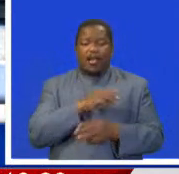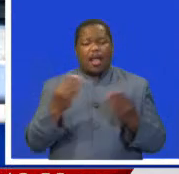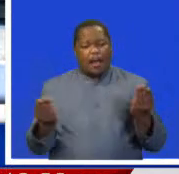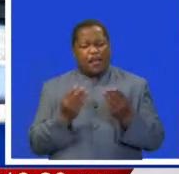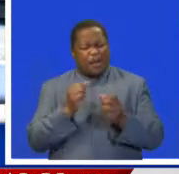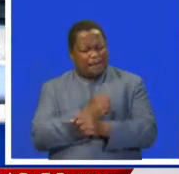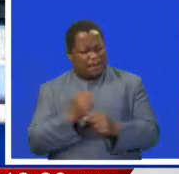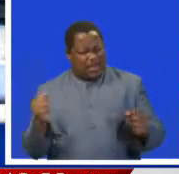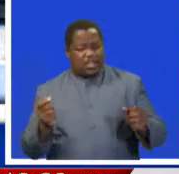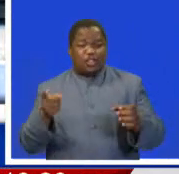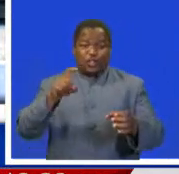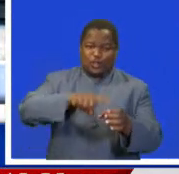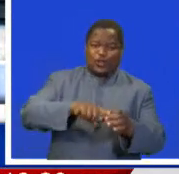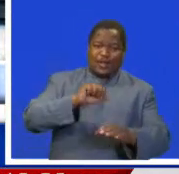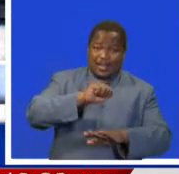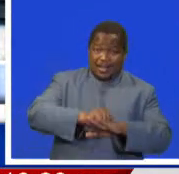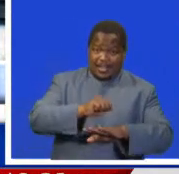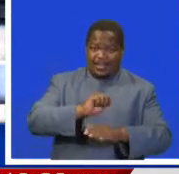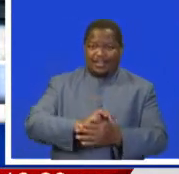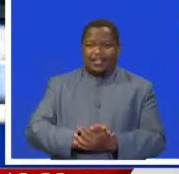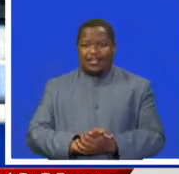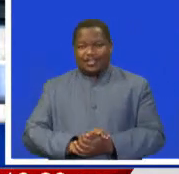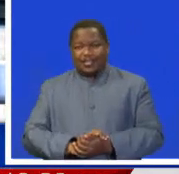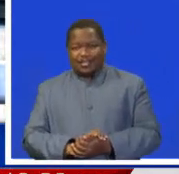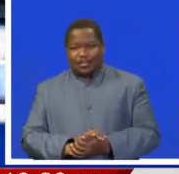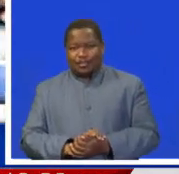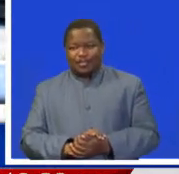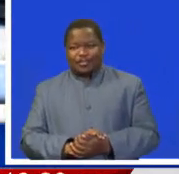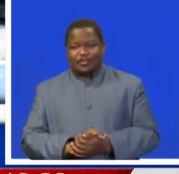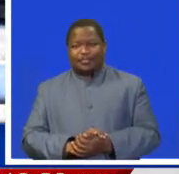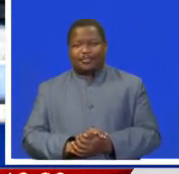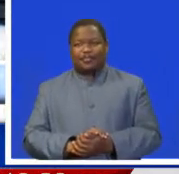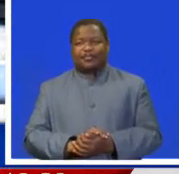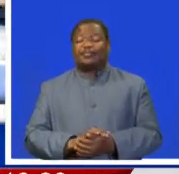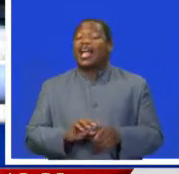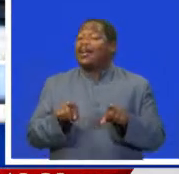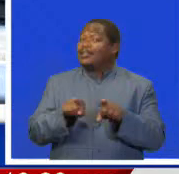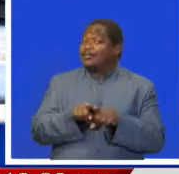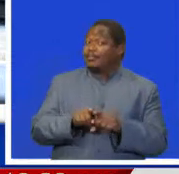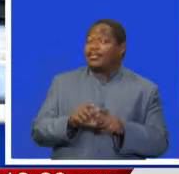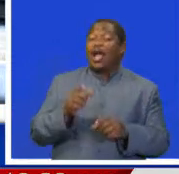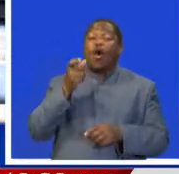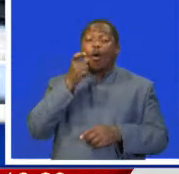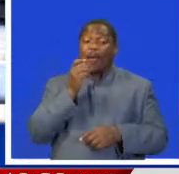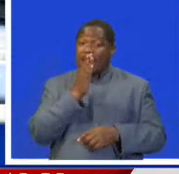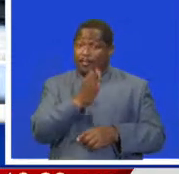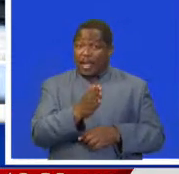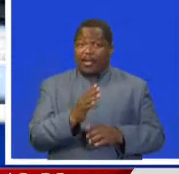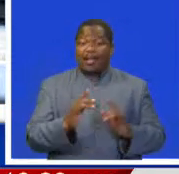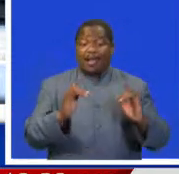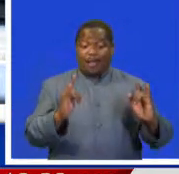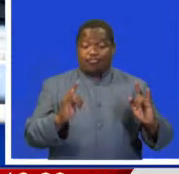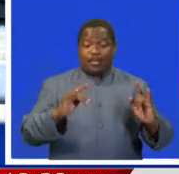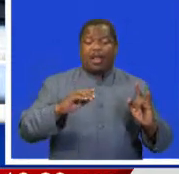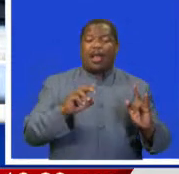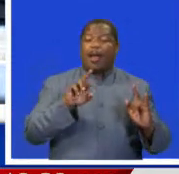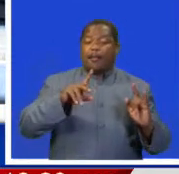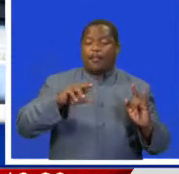kahle yona imidlalo ledlalwako kanzike nalapha ubonela la gijinywa khona sam sekulimele vele